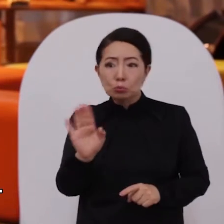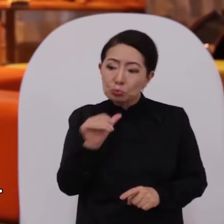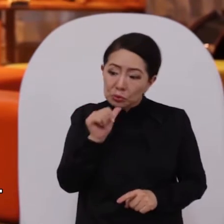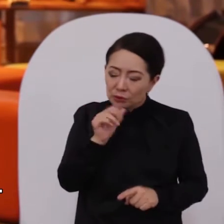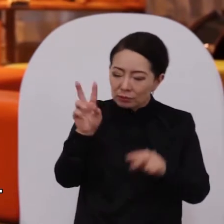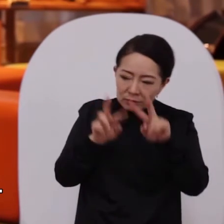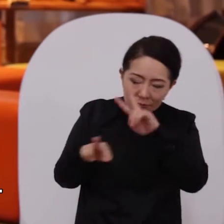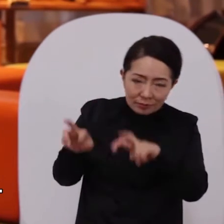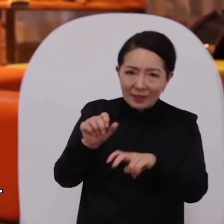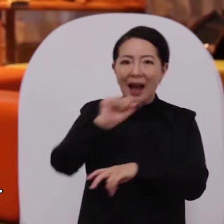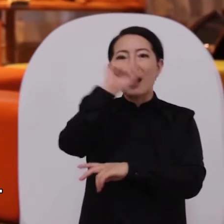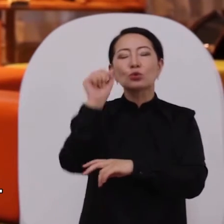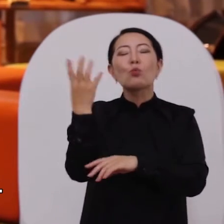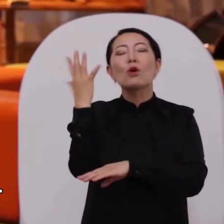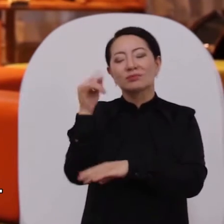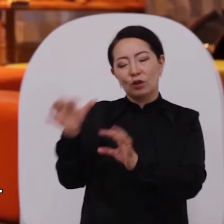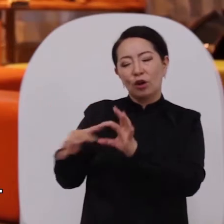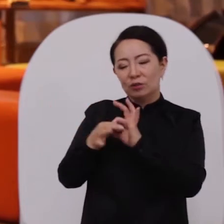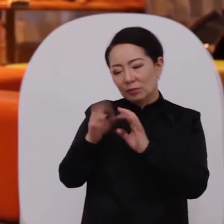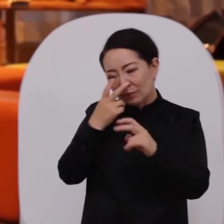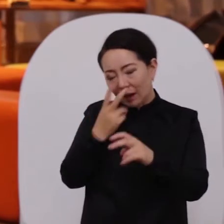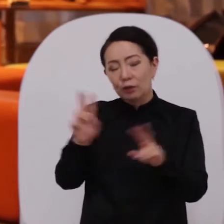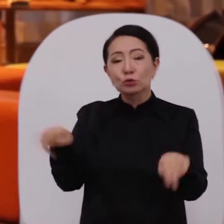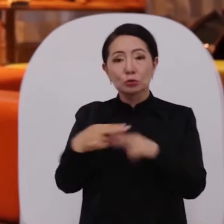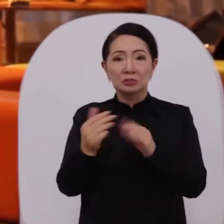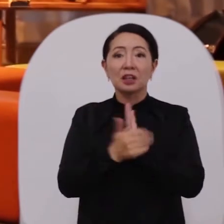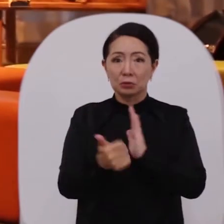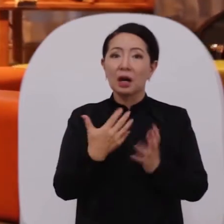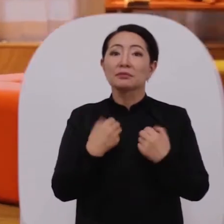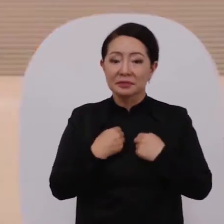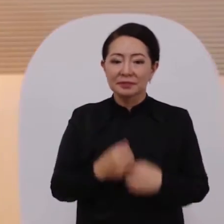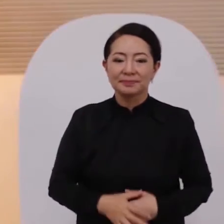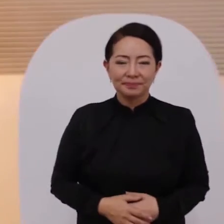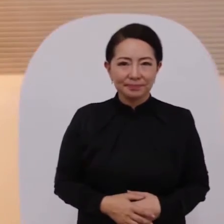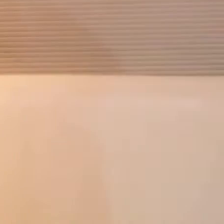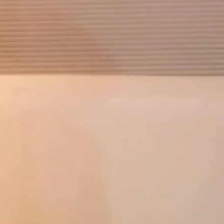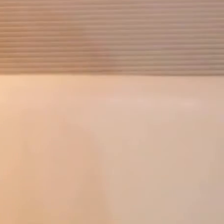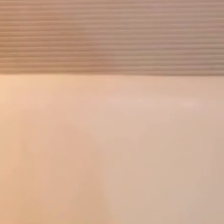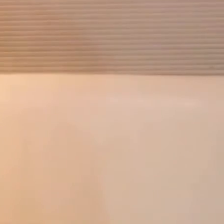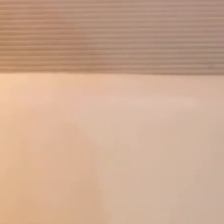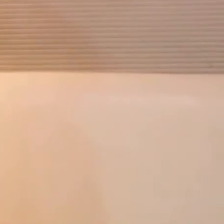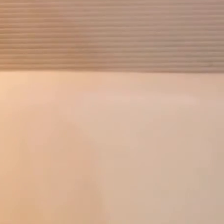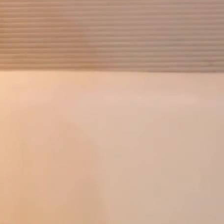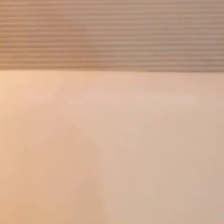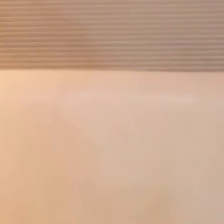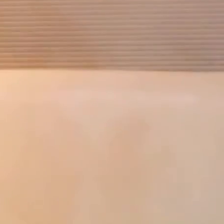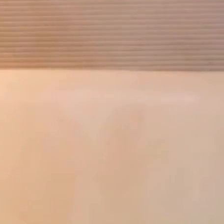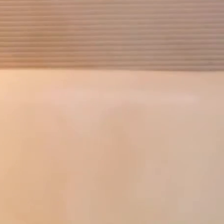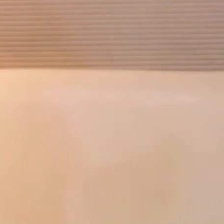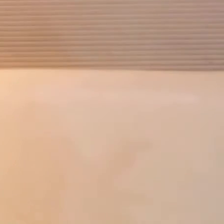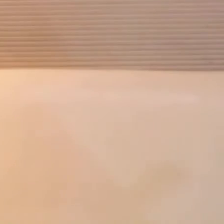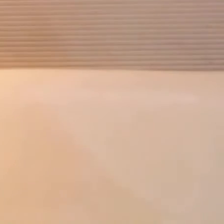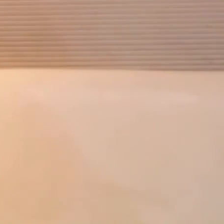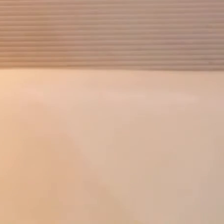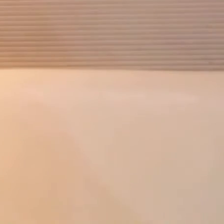байна уу биш байна уу гэдгийг бол яг энүүгээр үнэлж харах чадвартай болсон. Lead Mongol 2020